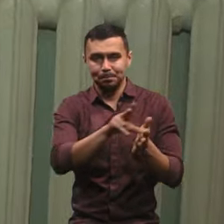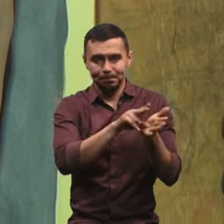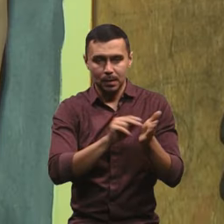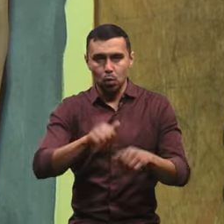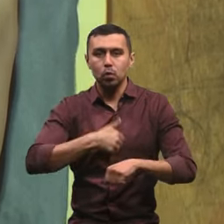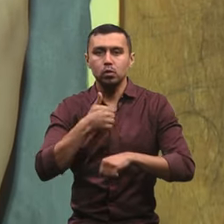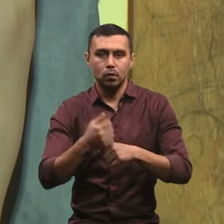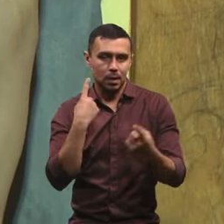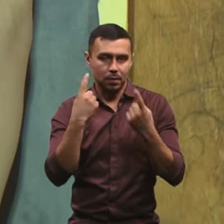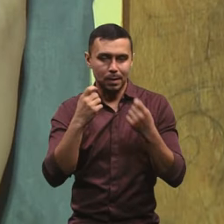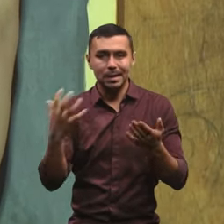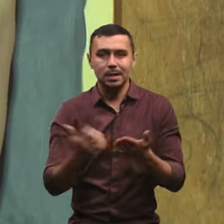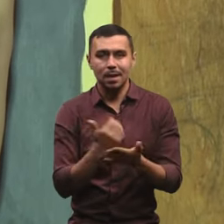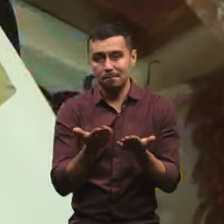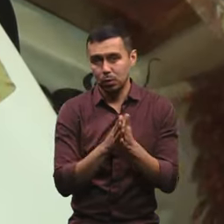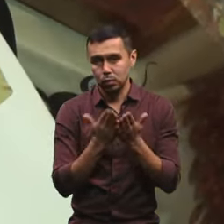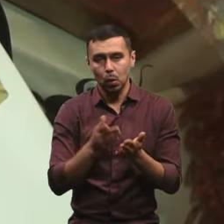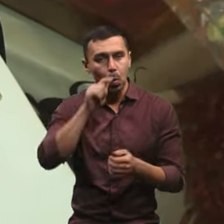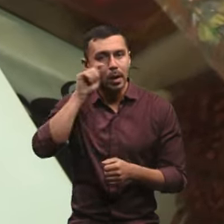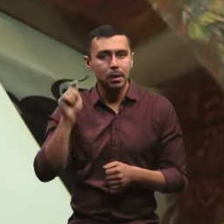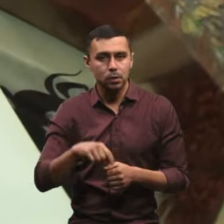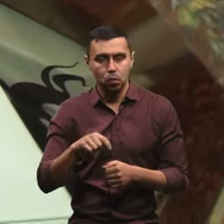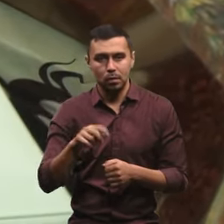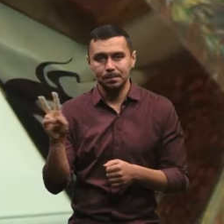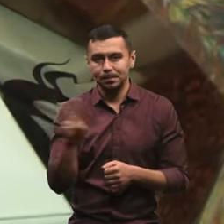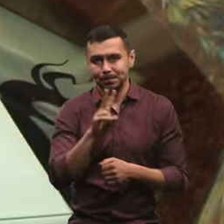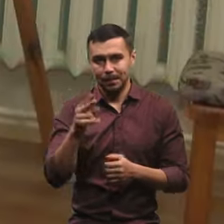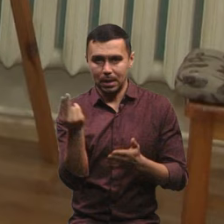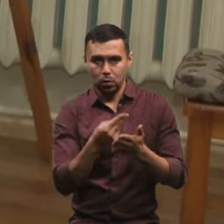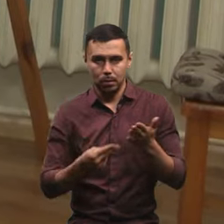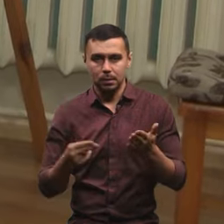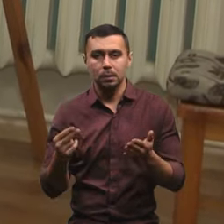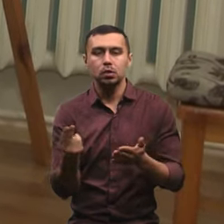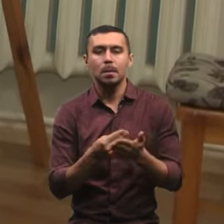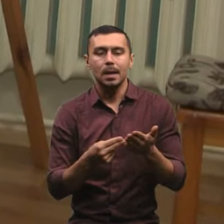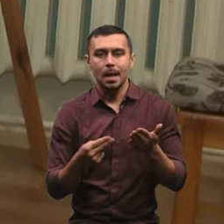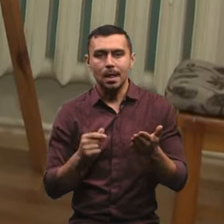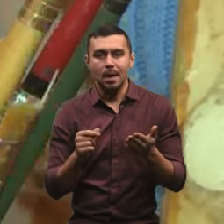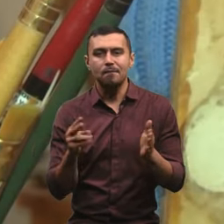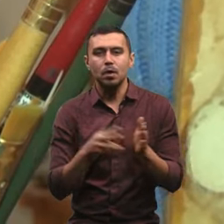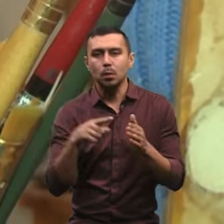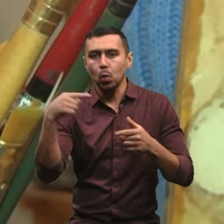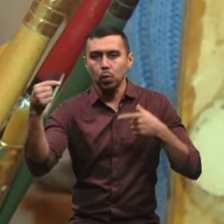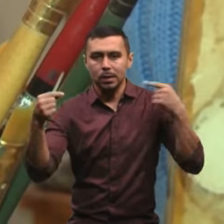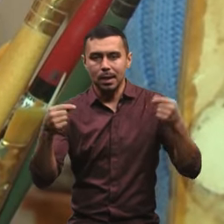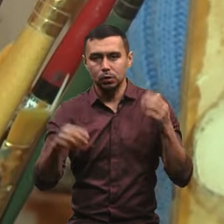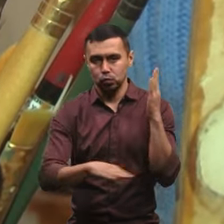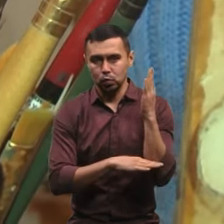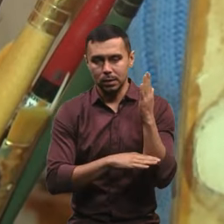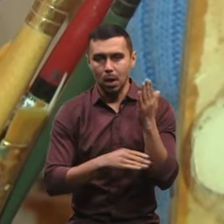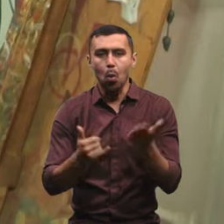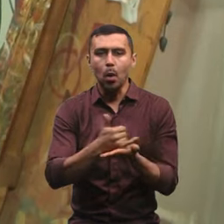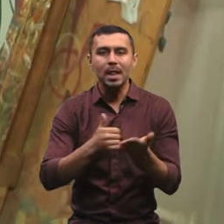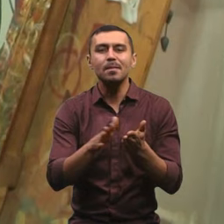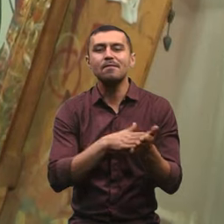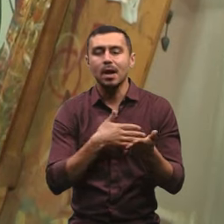основну інформацію, каже, знайшла в підручнику українського іконопису. Зображення пише на восьмикутній липовій дошці темперними та олійними